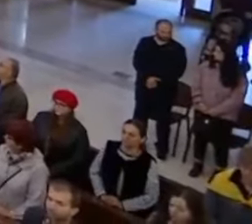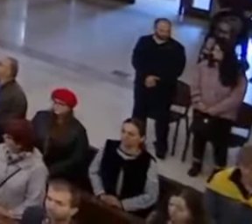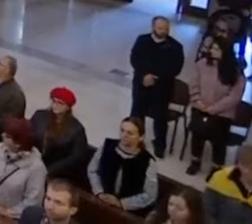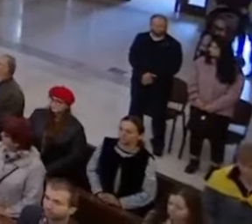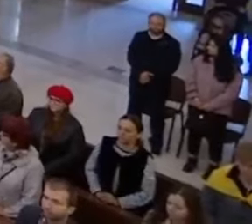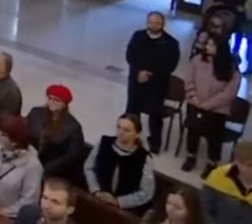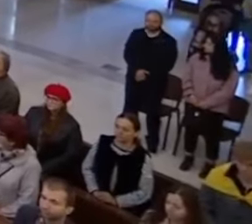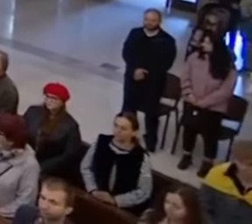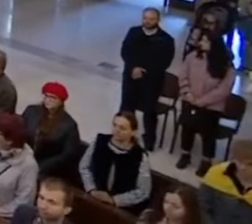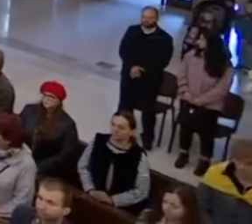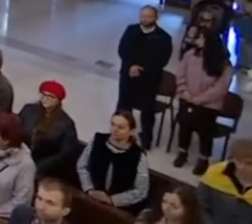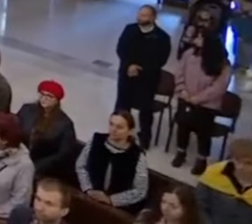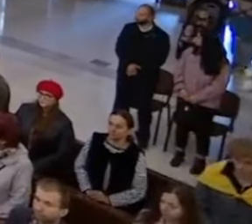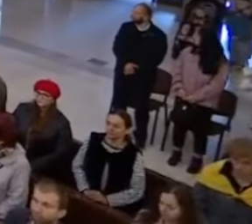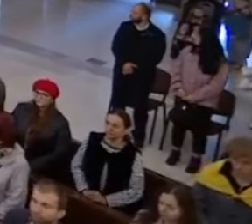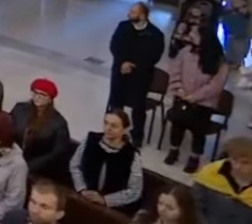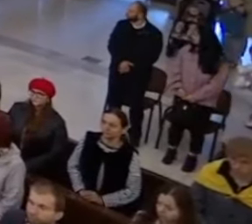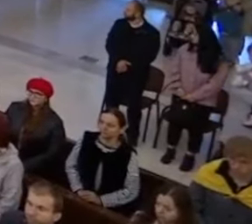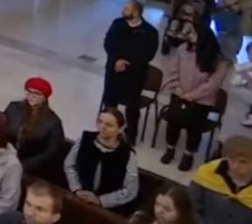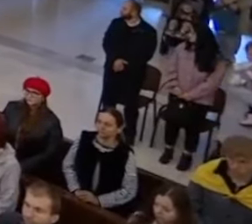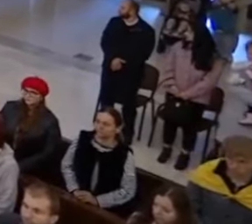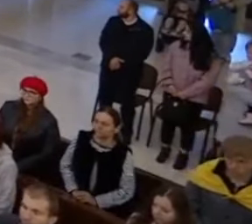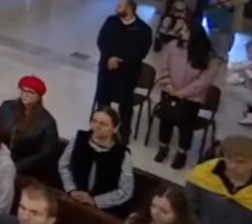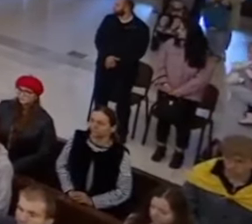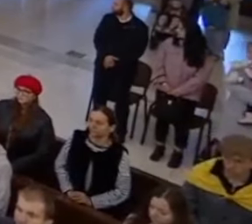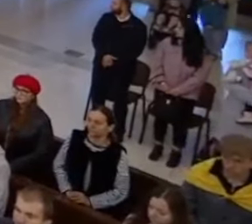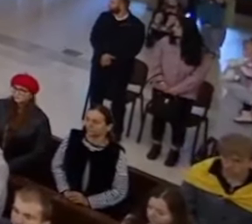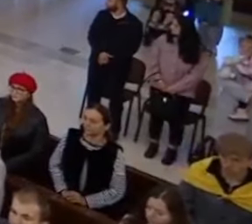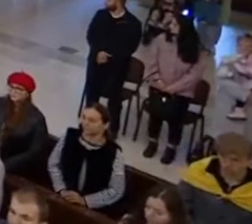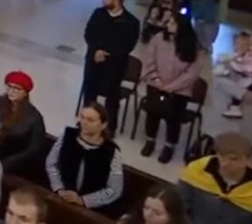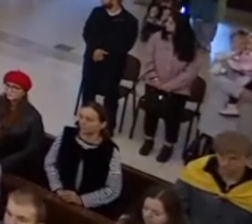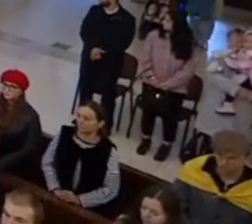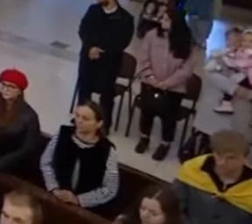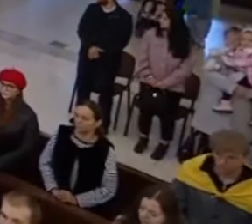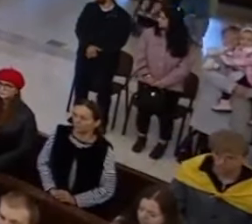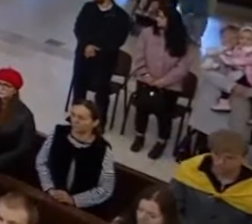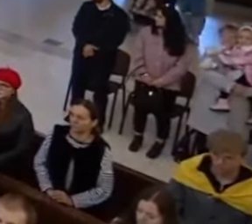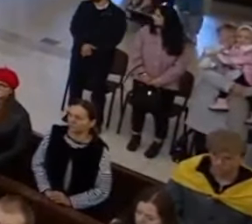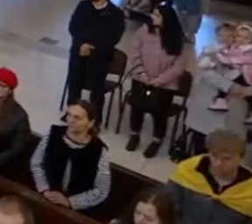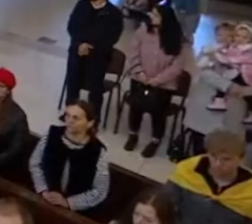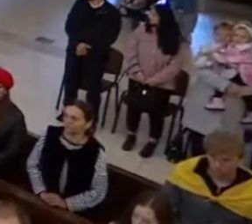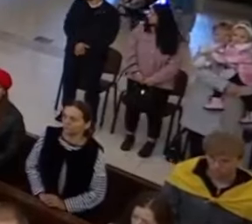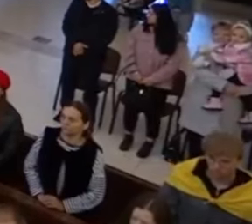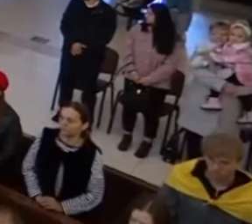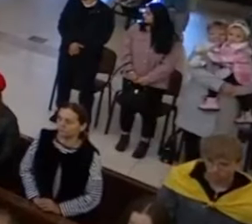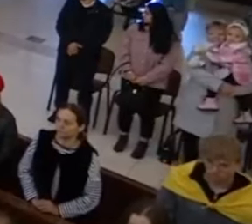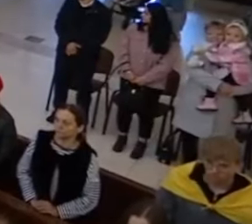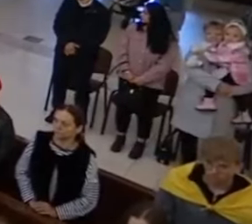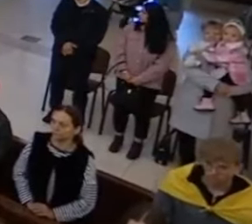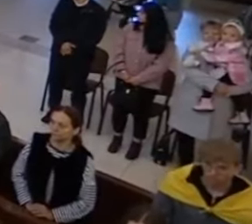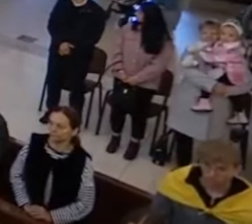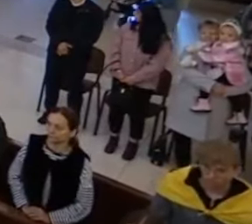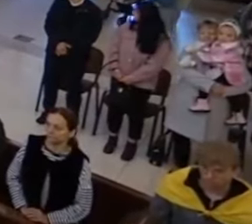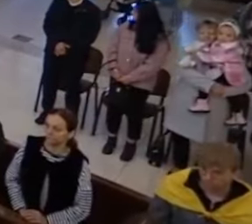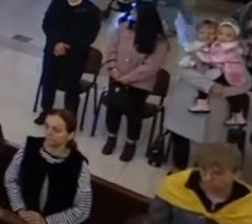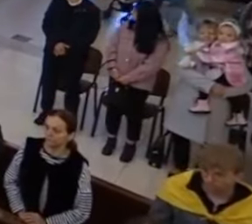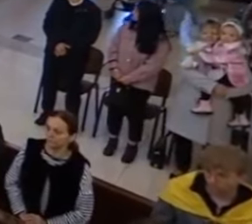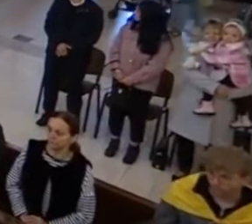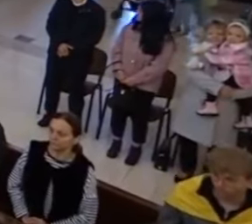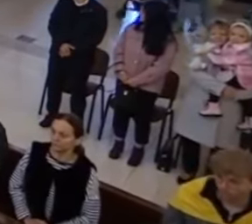o Janie Pawle dziś twój głos na nowo